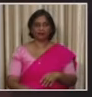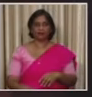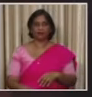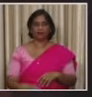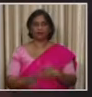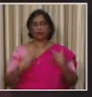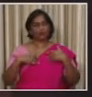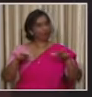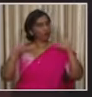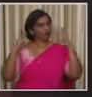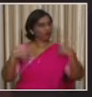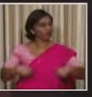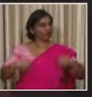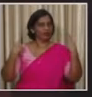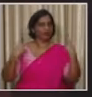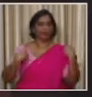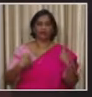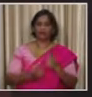పుదుమ తర్కయక్నే